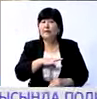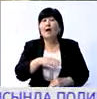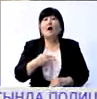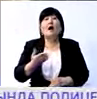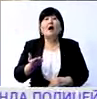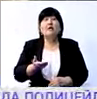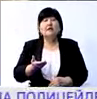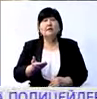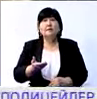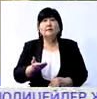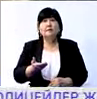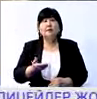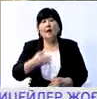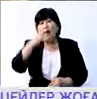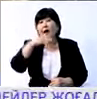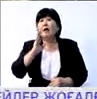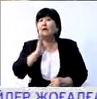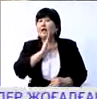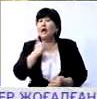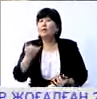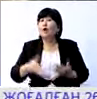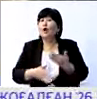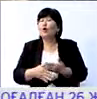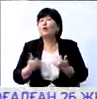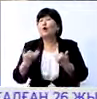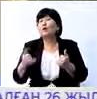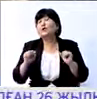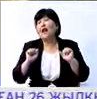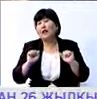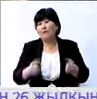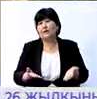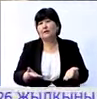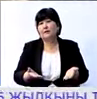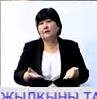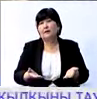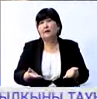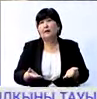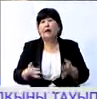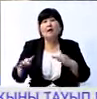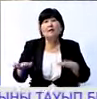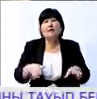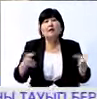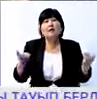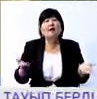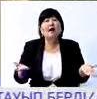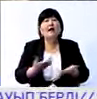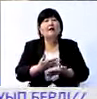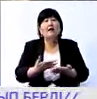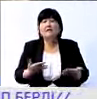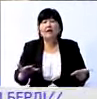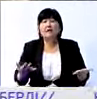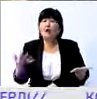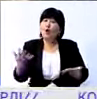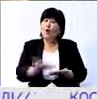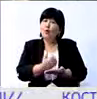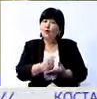қайтсек, ата-анамызға көмек көрсете аламыз. Тіршілікке қажетті қандай заттарды